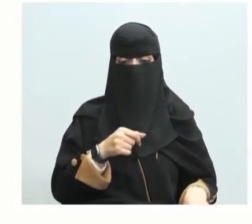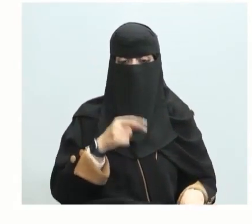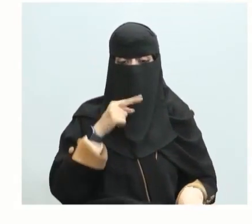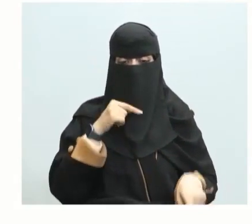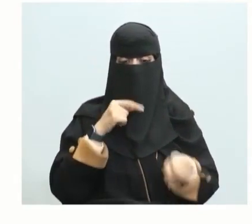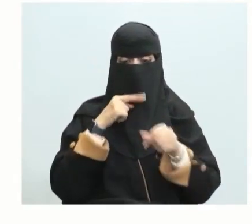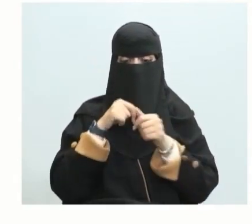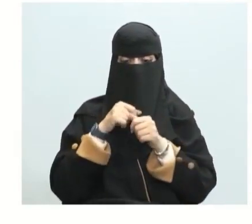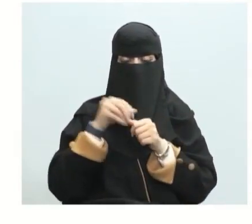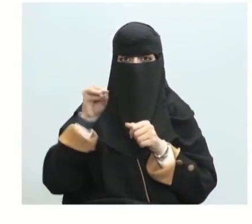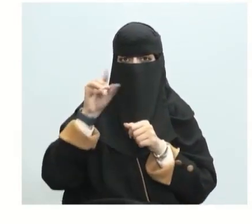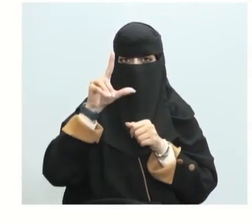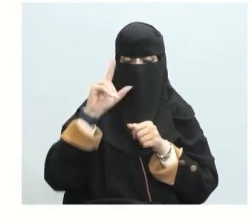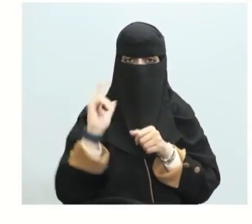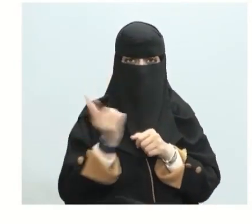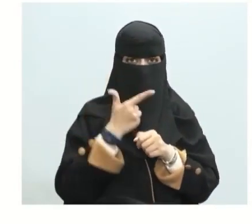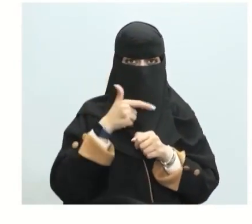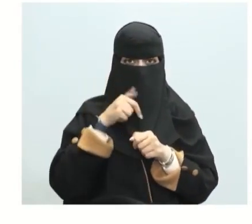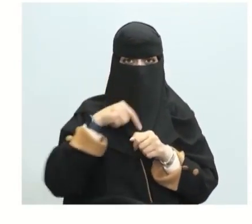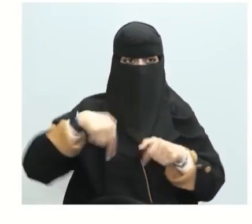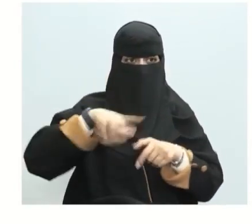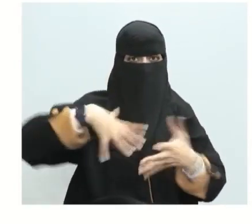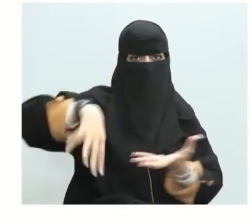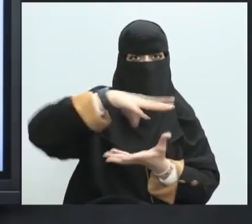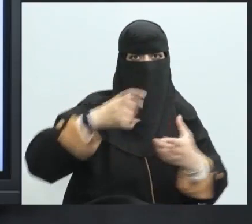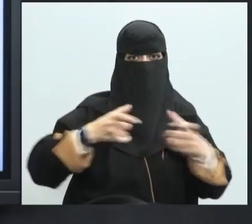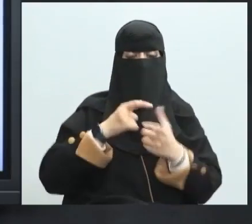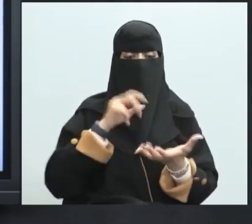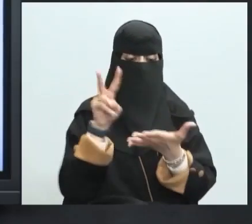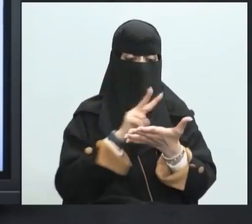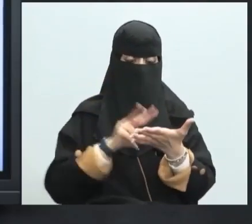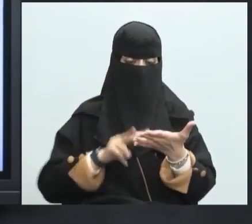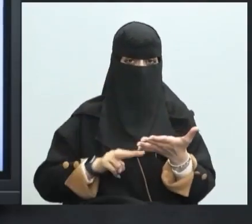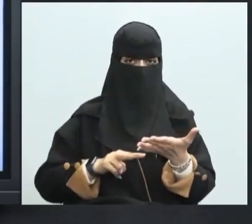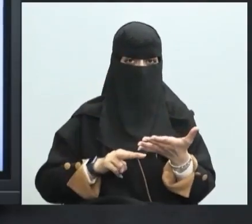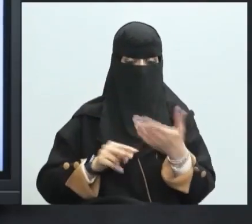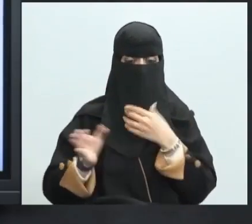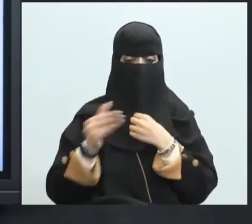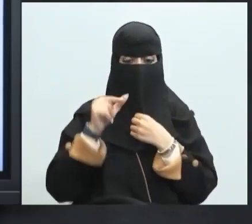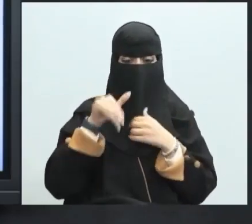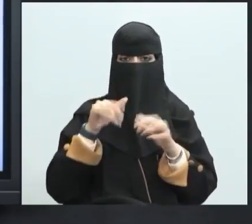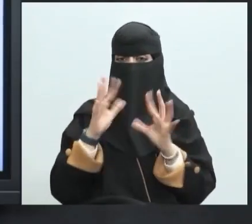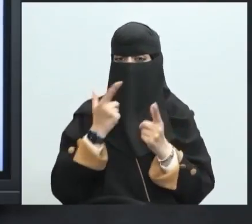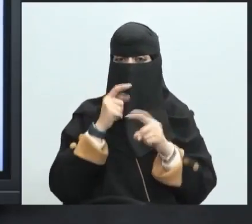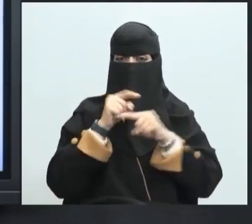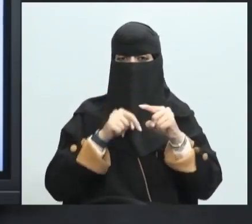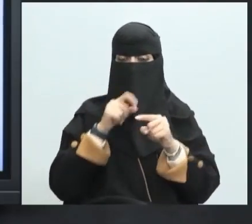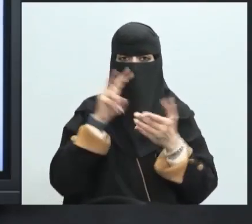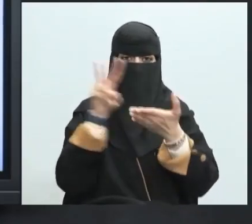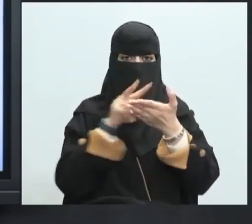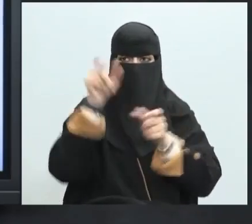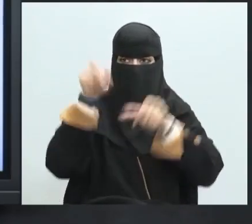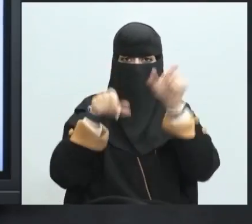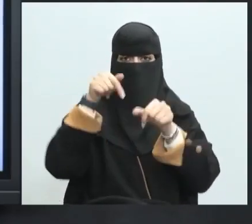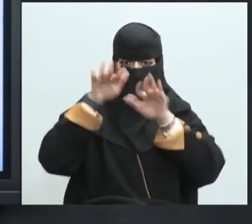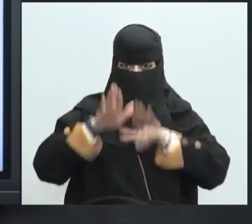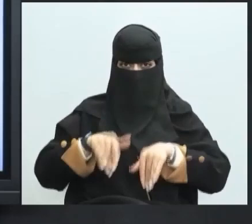مثلا هل نحن امه تقرا سؤال هل نحن امه تقرا كذلك كم نسبه القراء بيننا كم